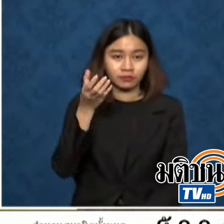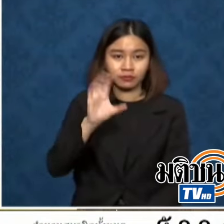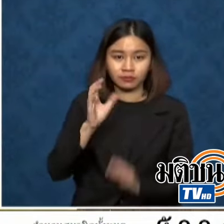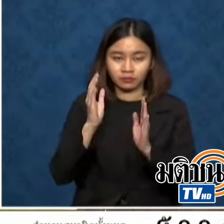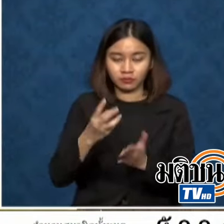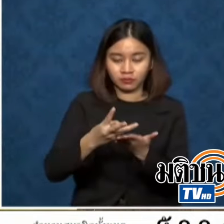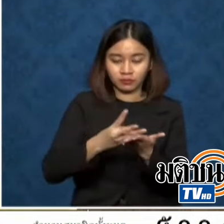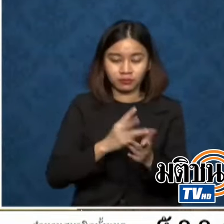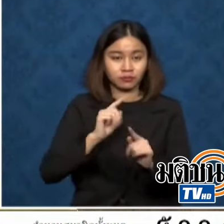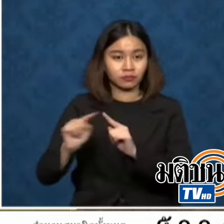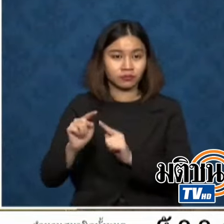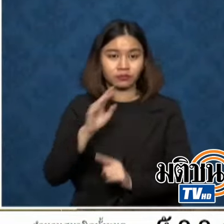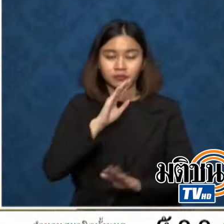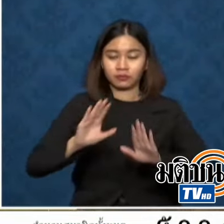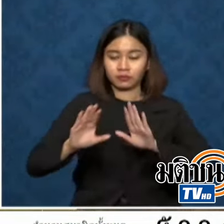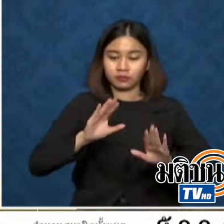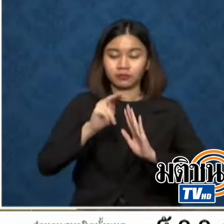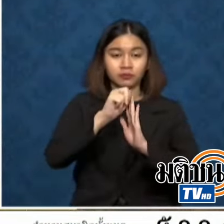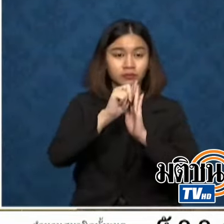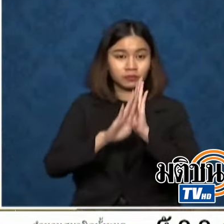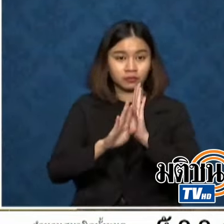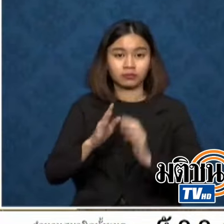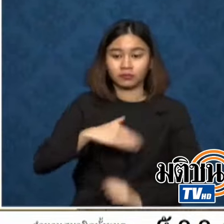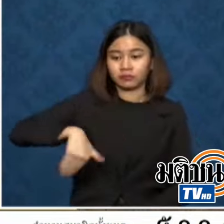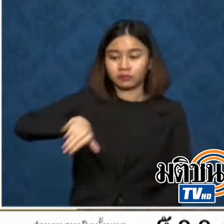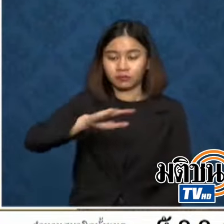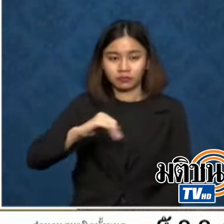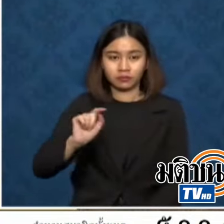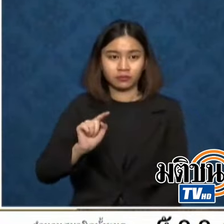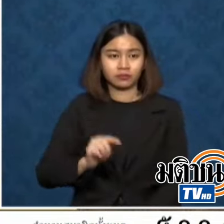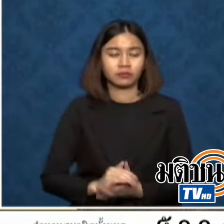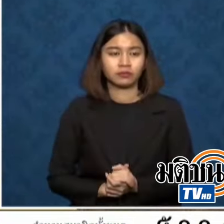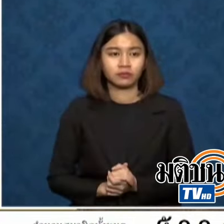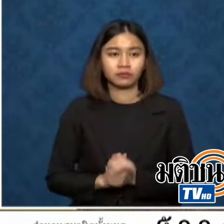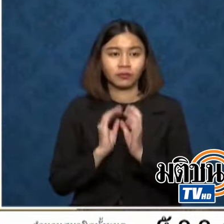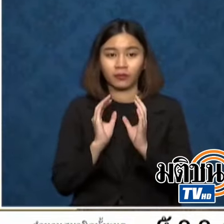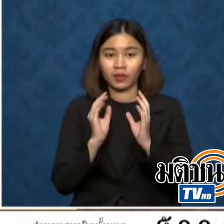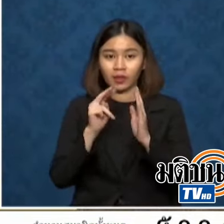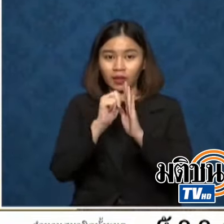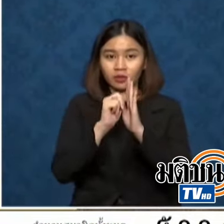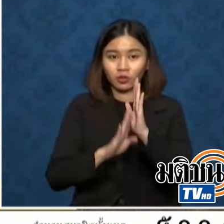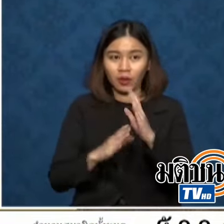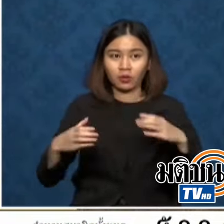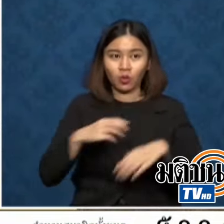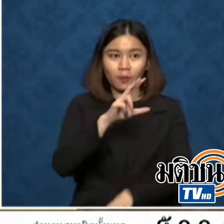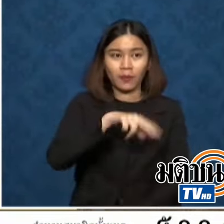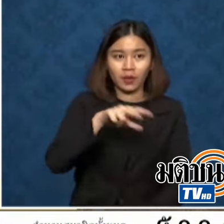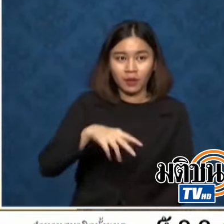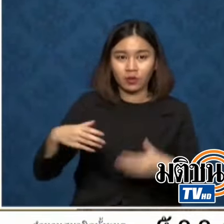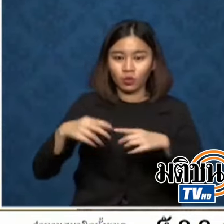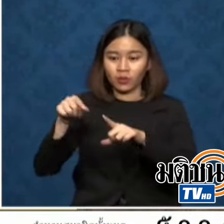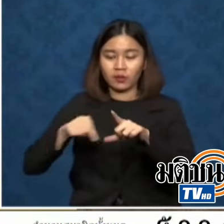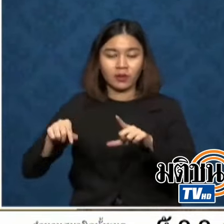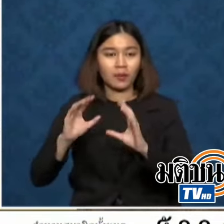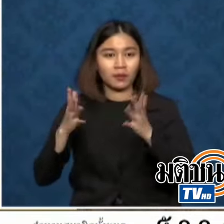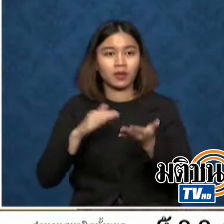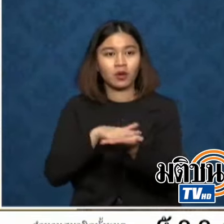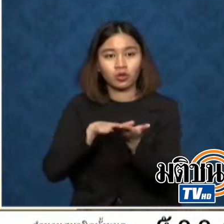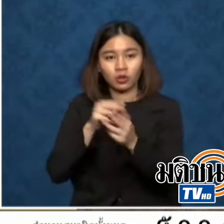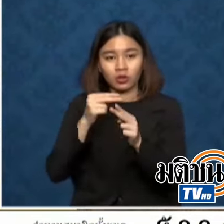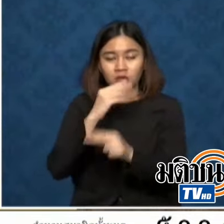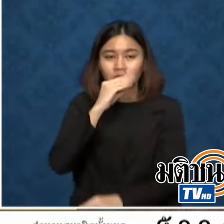วิชาการครับเวลาที่เขาเปรียบเทียบนโยบายของพวกเราเนี่ยมันไม่มีนโยบายของเพื่อไทยกับนโยบายของพรรคต้องขออภัยที่เอ่ย